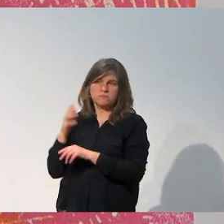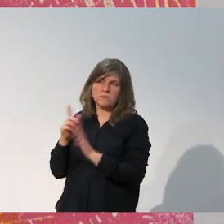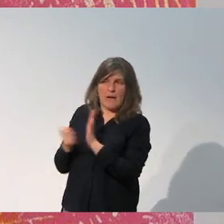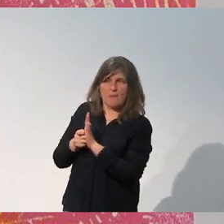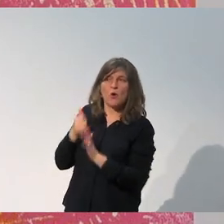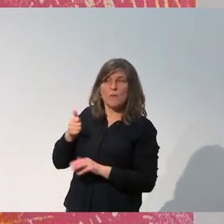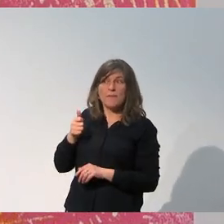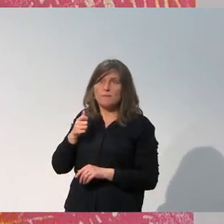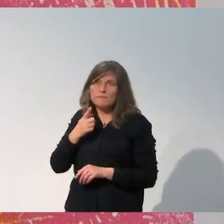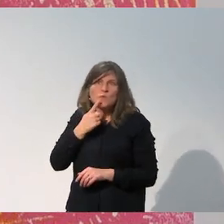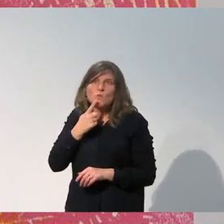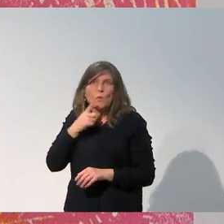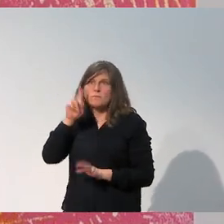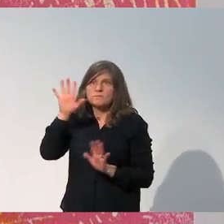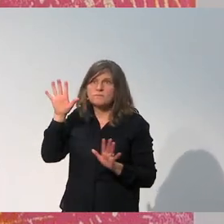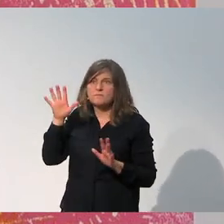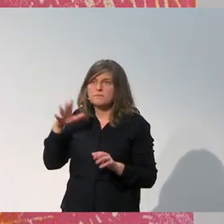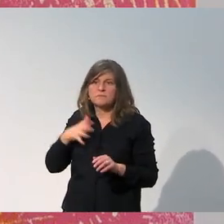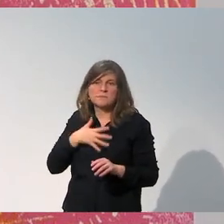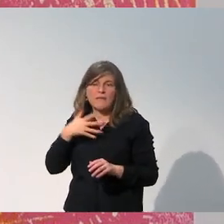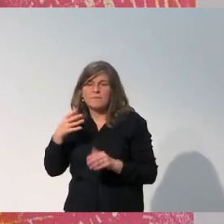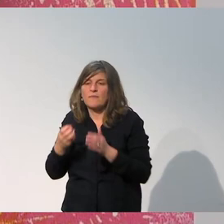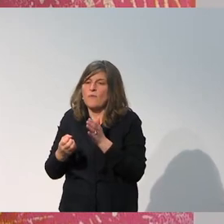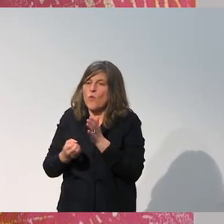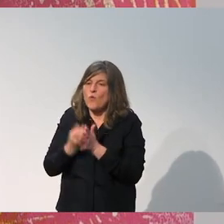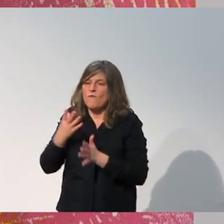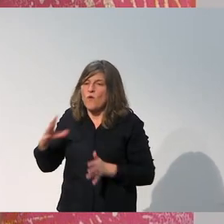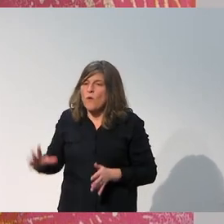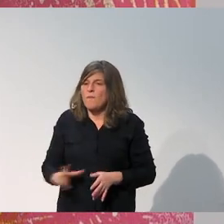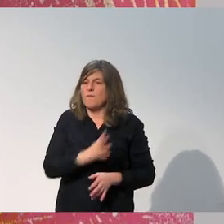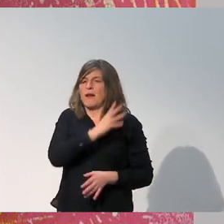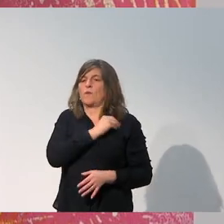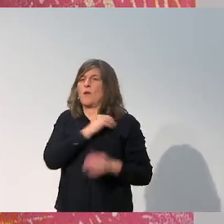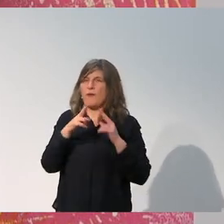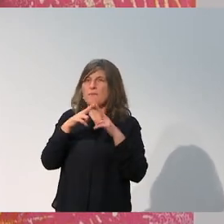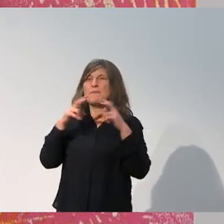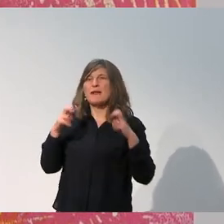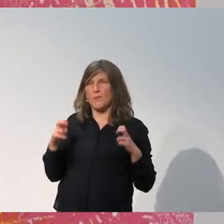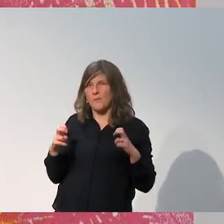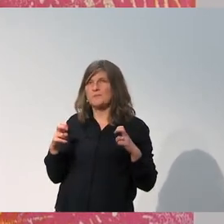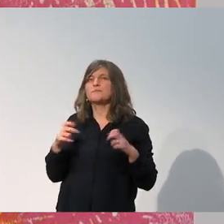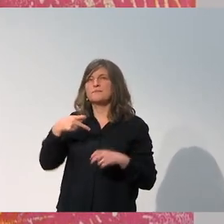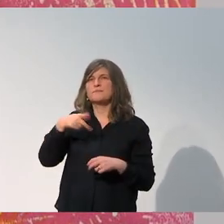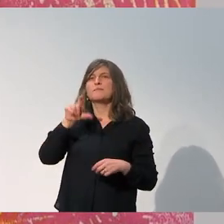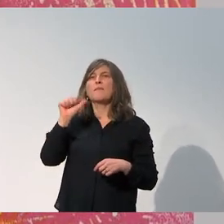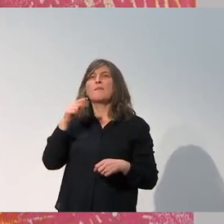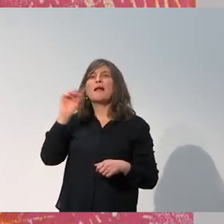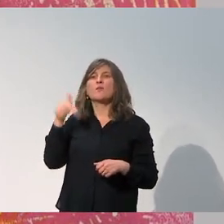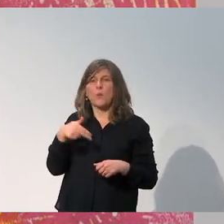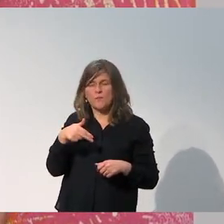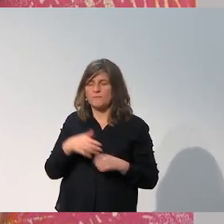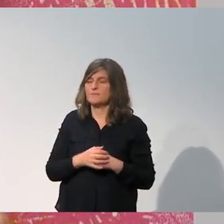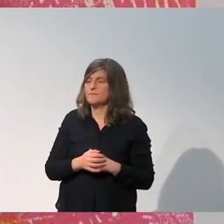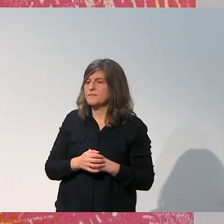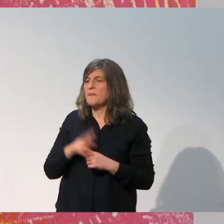pour le soleil. Il aime beaucoup les néoplatoniciens. C'est vraiment quelque chose qui l'intéresse personnellement. Mais il a